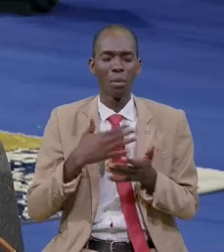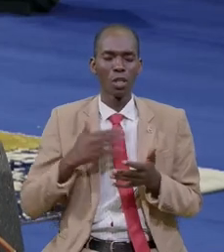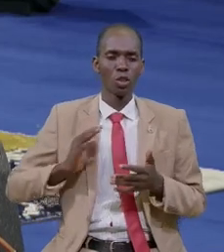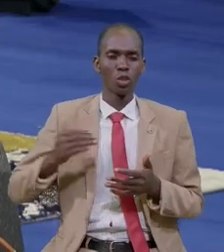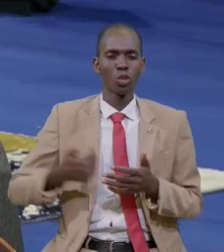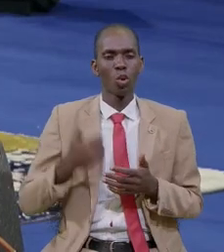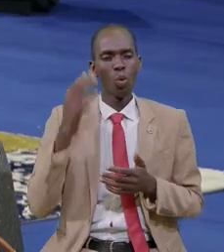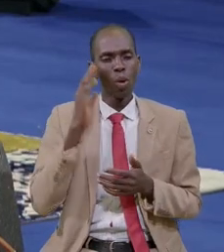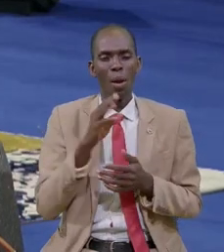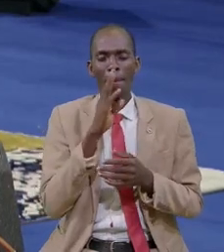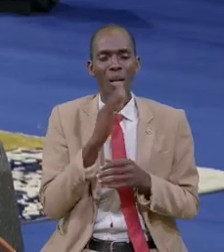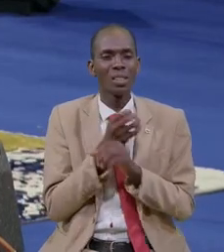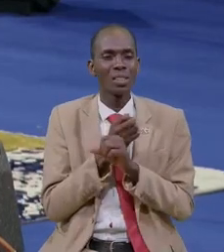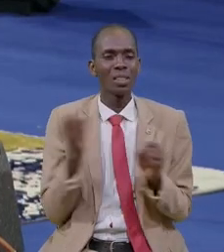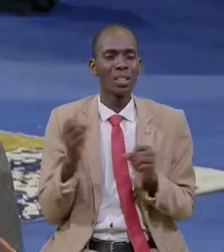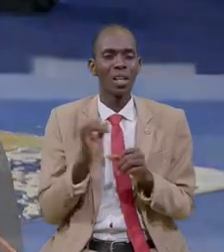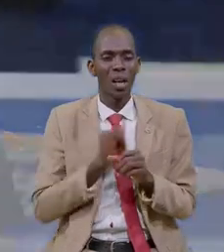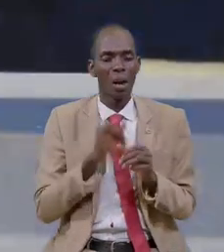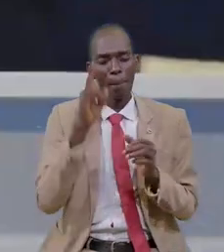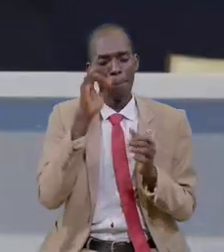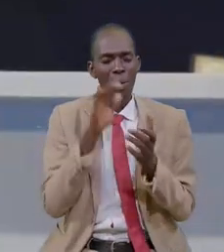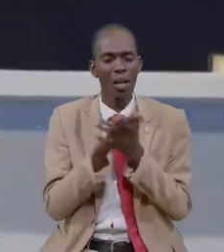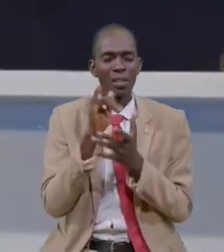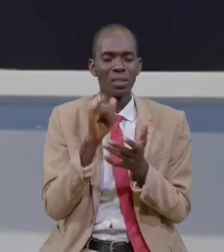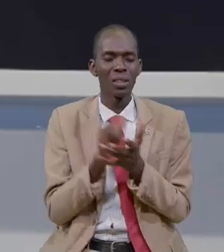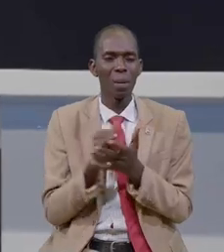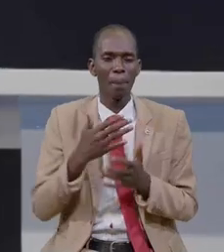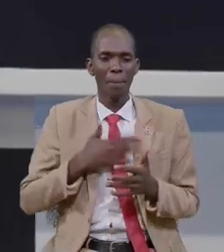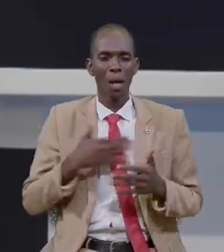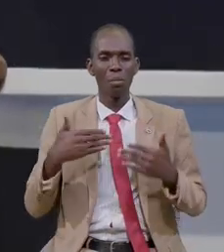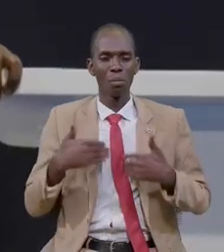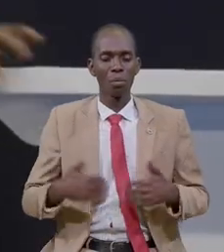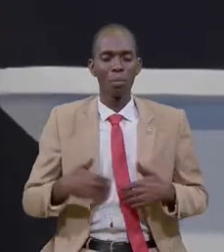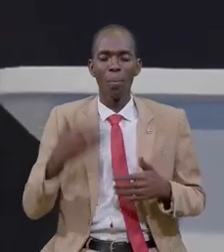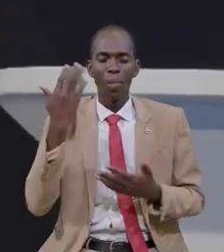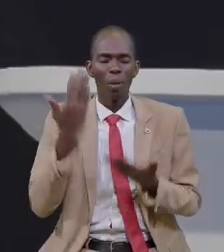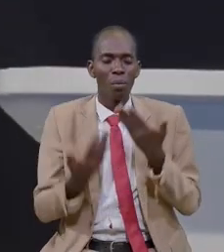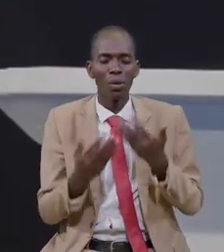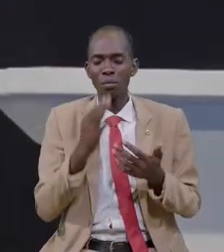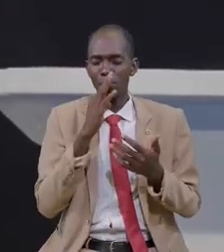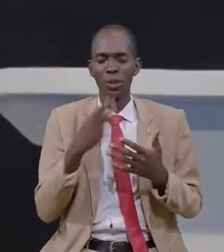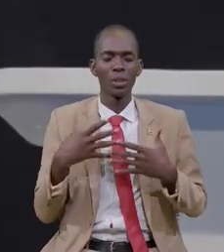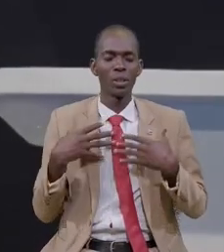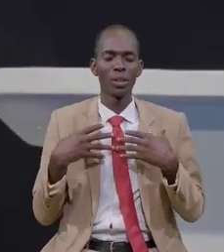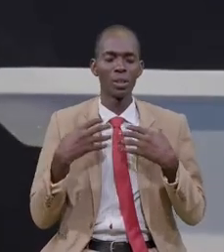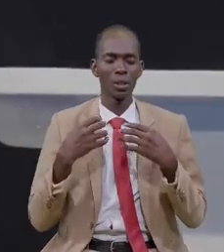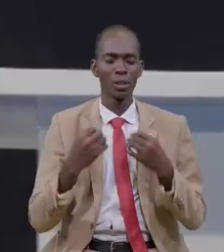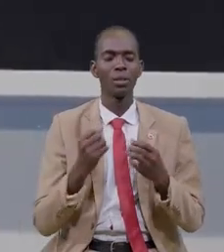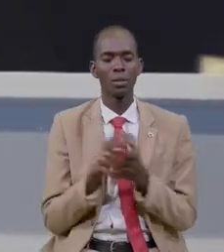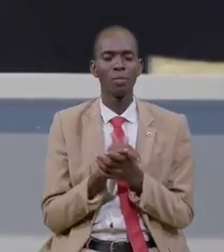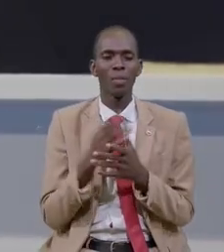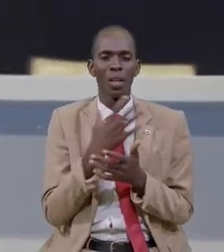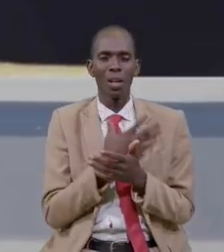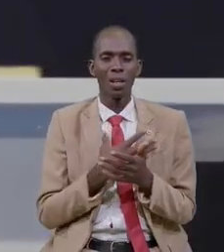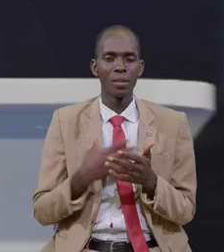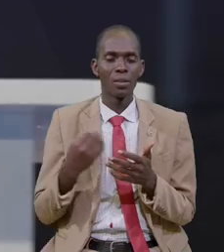sauvée. C'est lui le sauveur. Je crois, mon corps sera guéri. Parce qu'il est le guérisseur. Comme il parlait